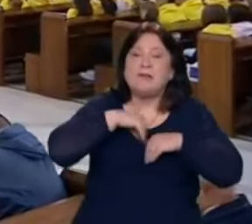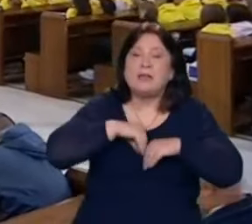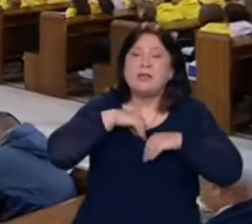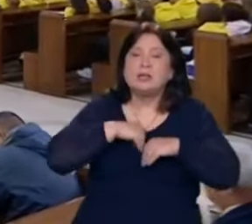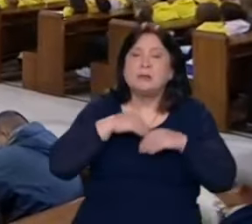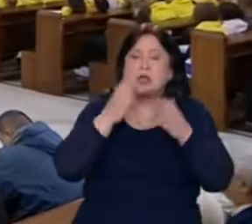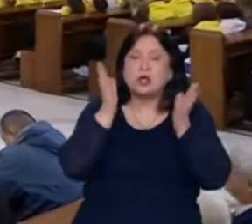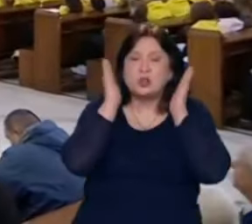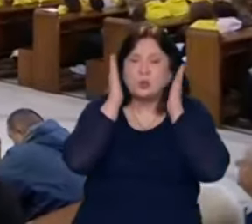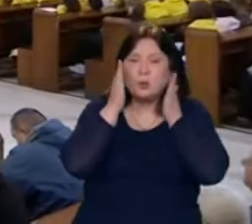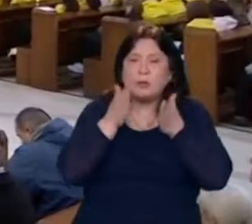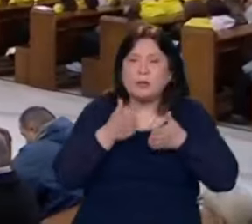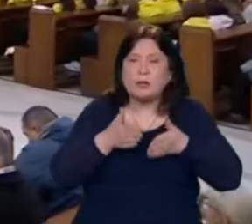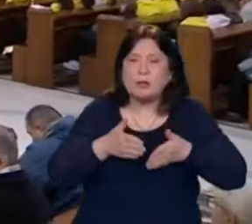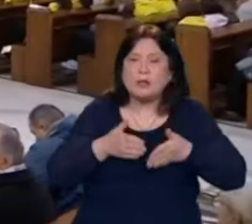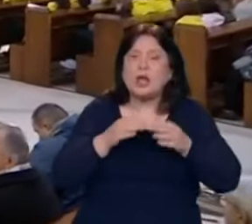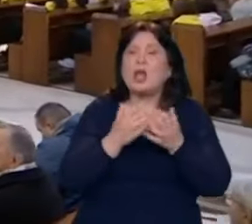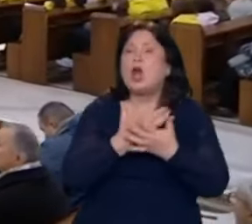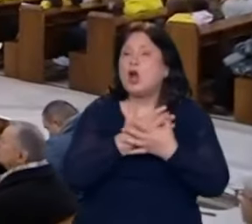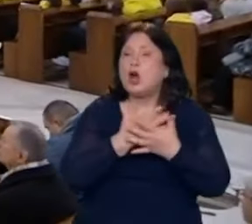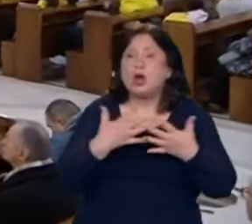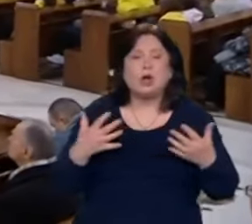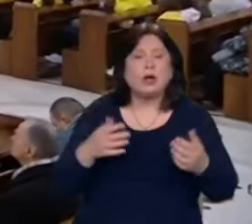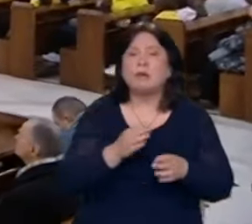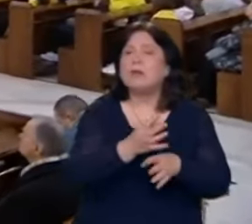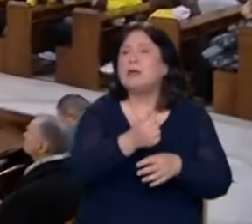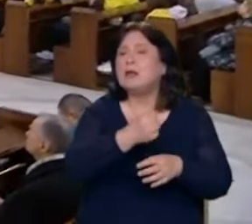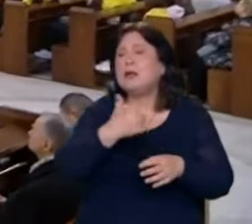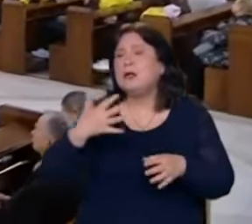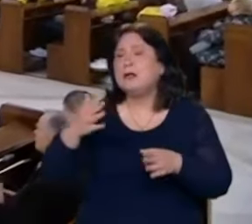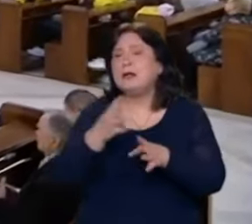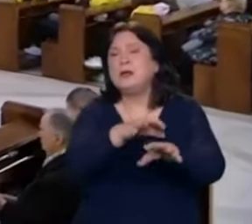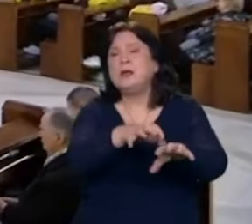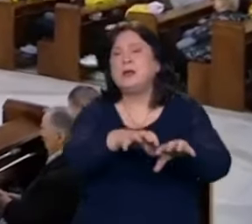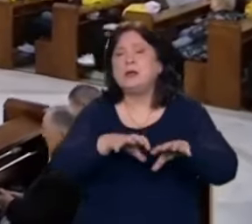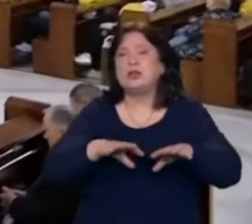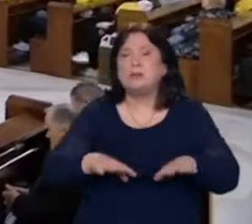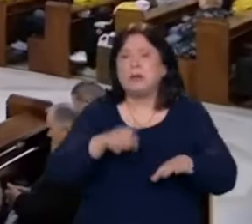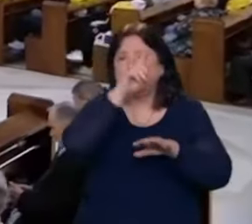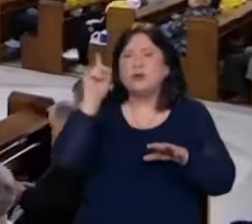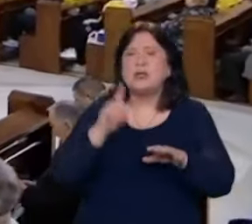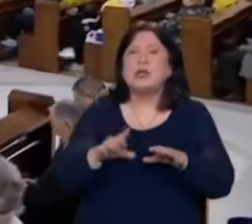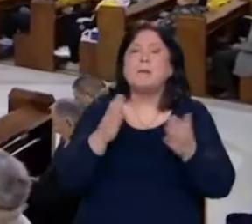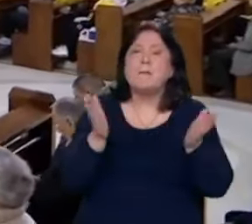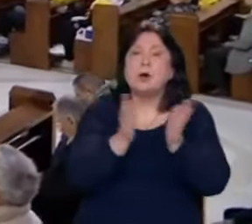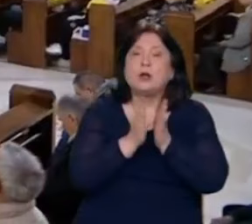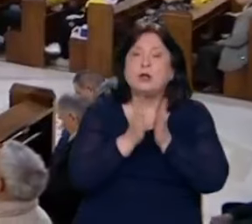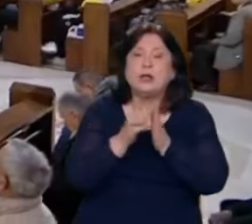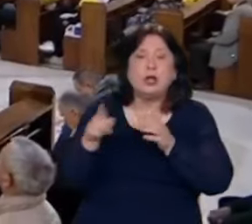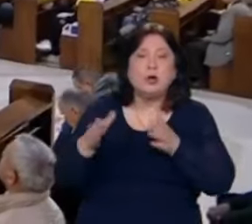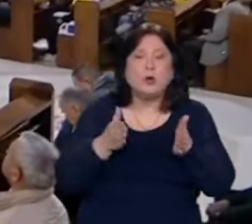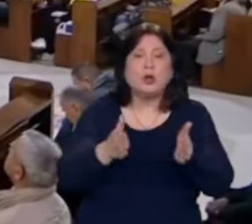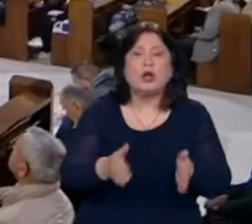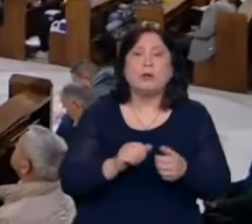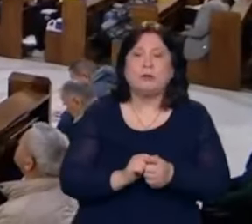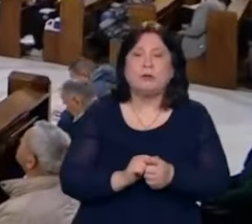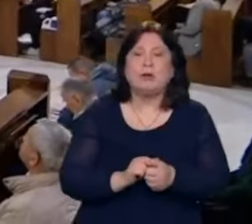skupienia ogromnej liczby tych którzy modlili się u jego grobu pozostawiając